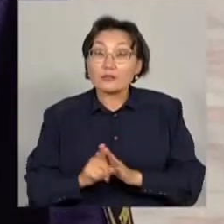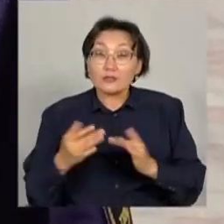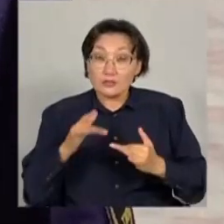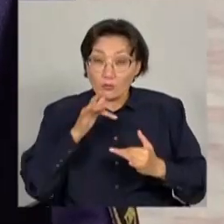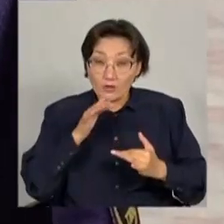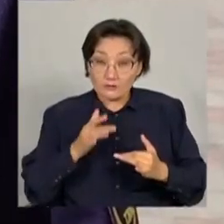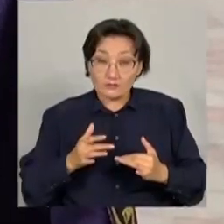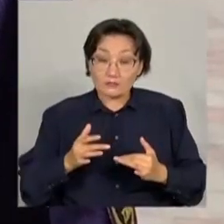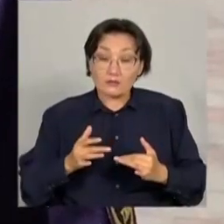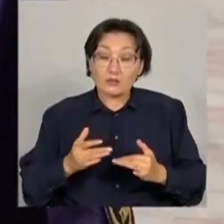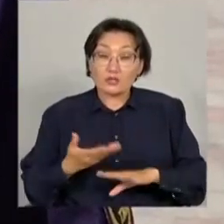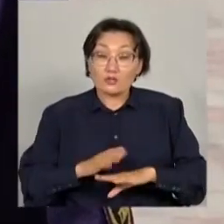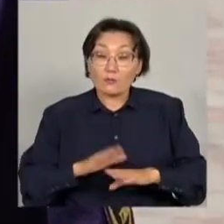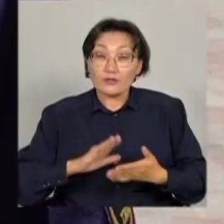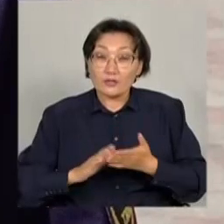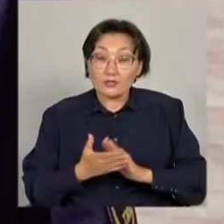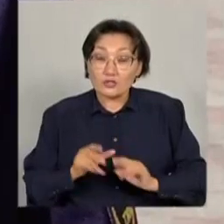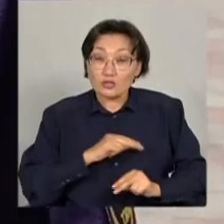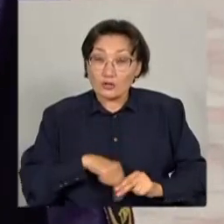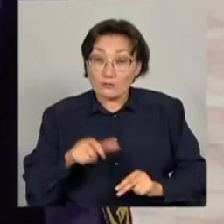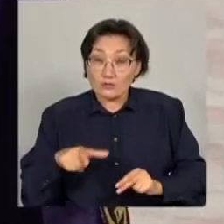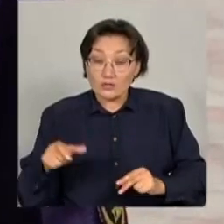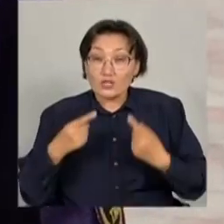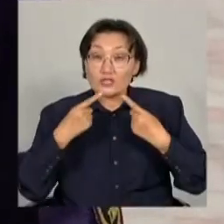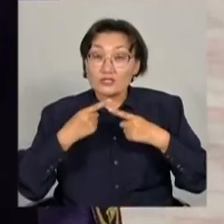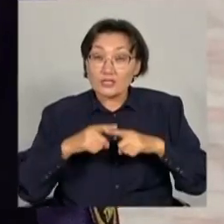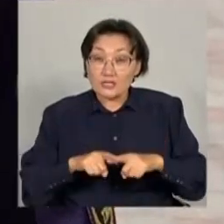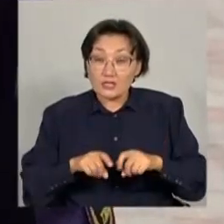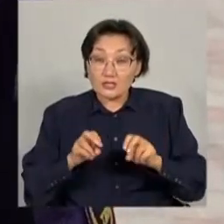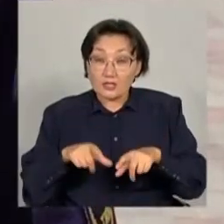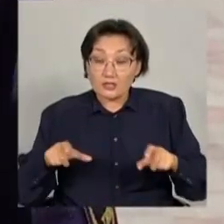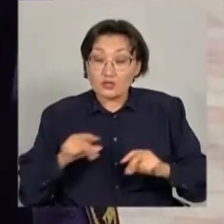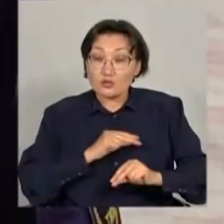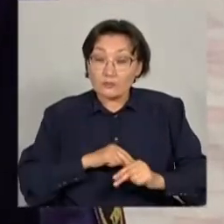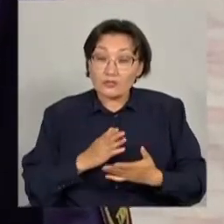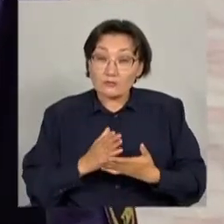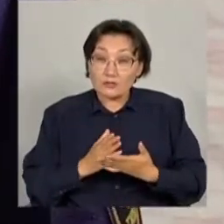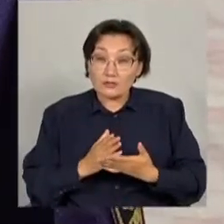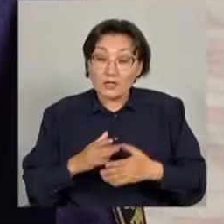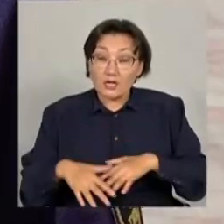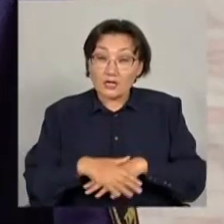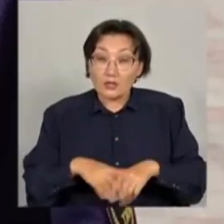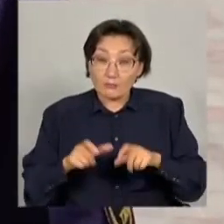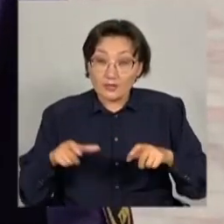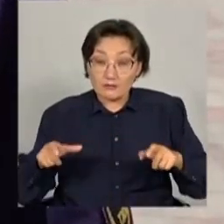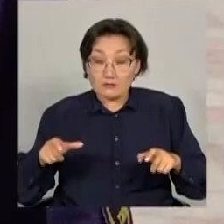уақытта төтенше жағдай қызметкерлері және техникалары жұмыс жасап жатыр халықпен. Және